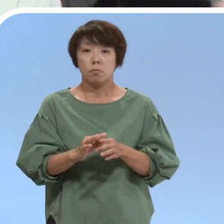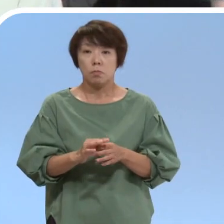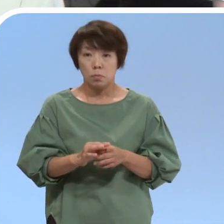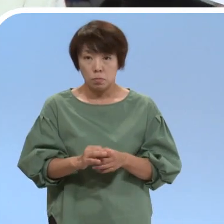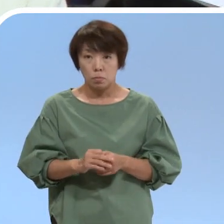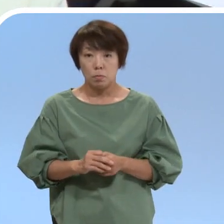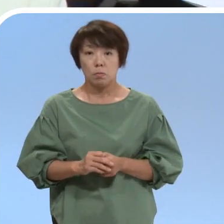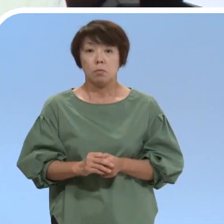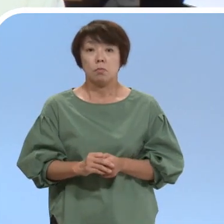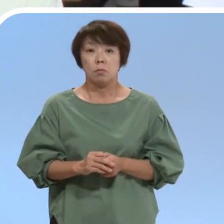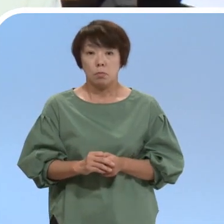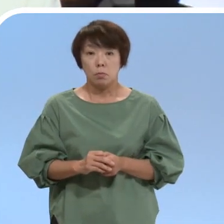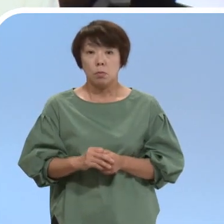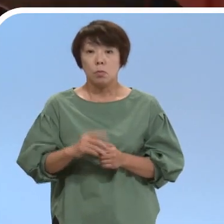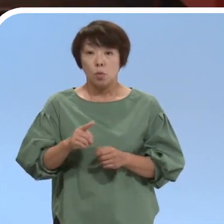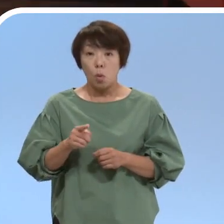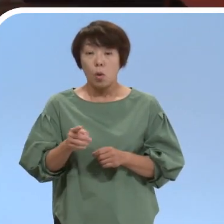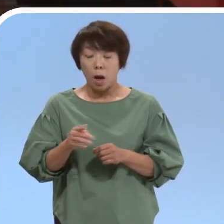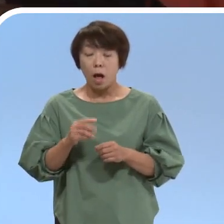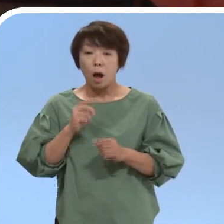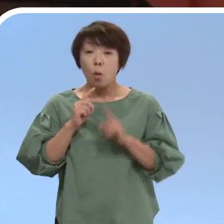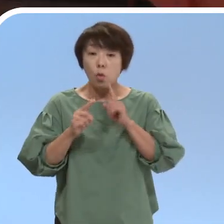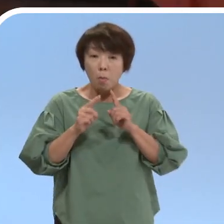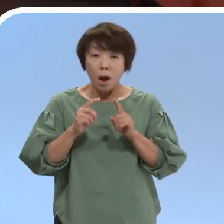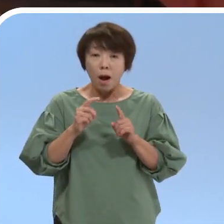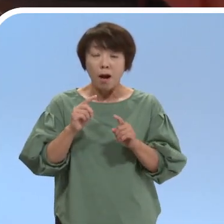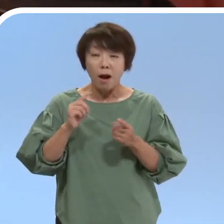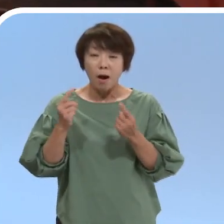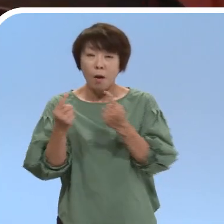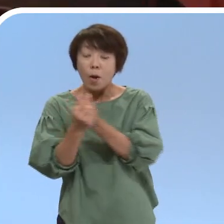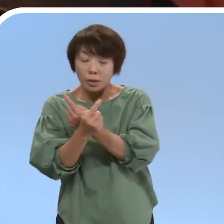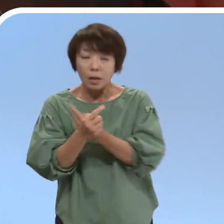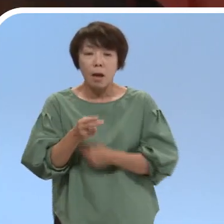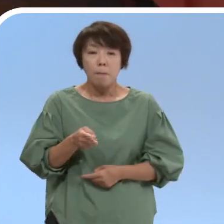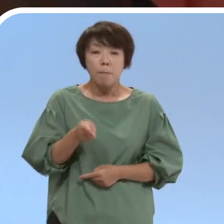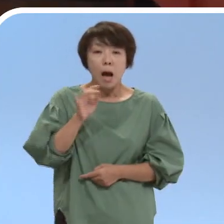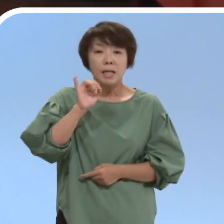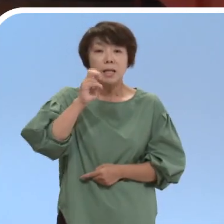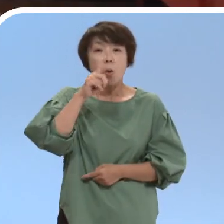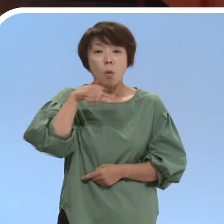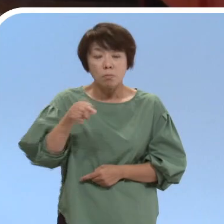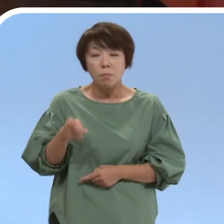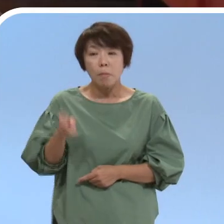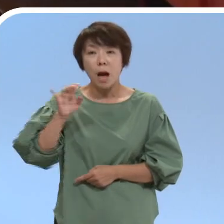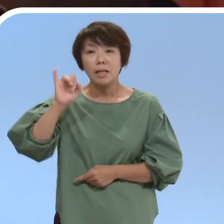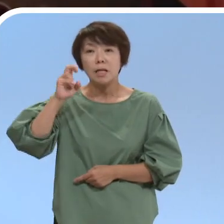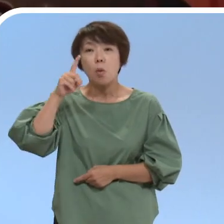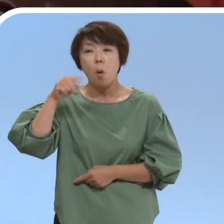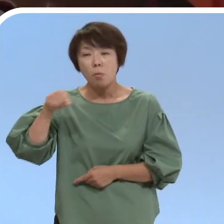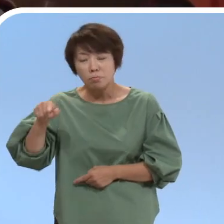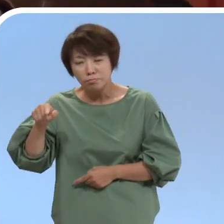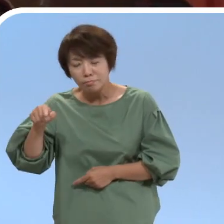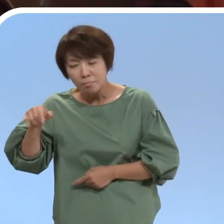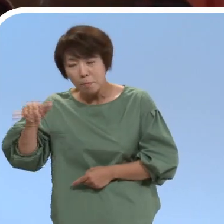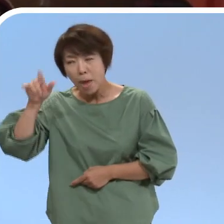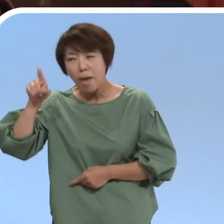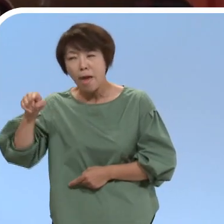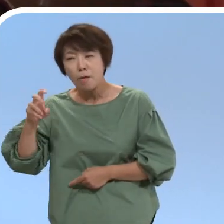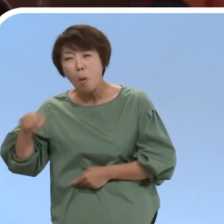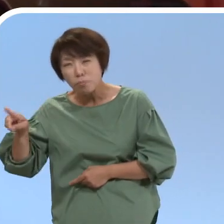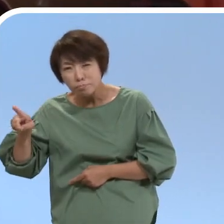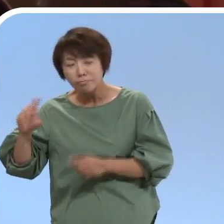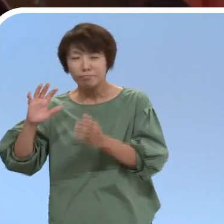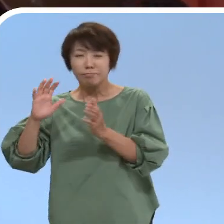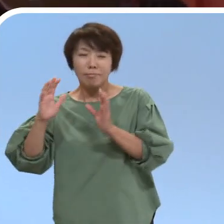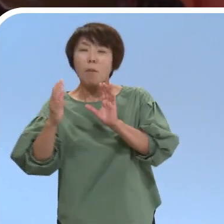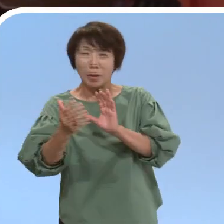い、白竜と書いてパイロン、 はいはい、 そこからどんどんなまっていってパイロン、パイロン、パイロン、